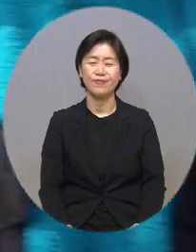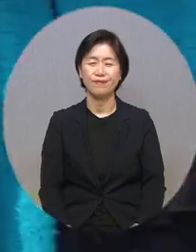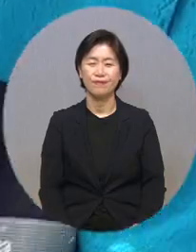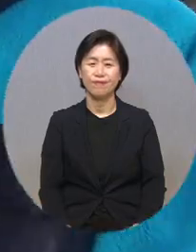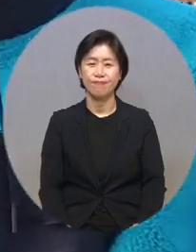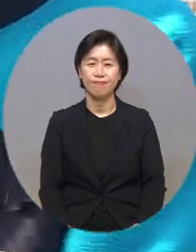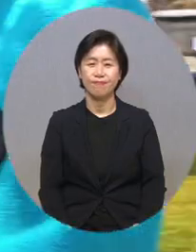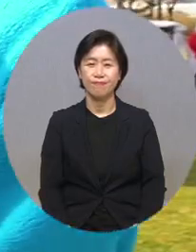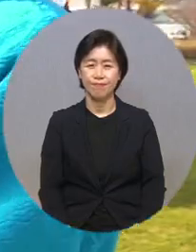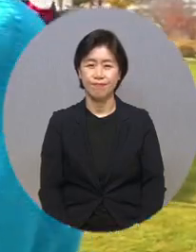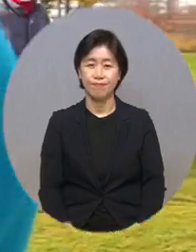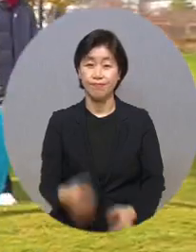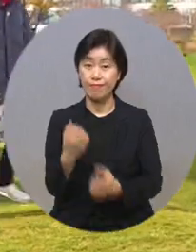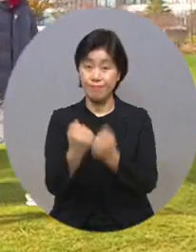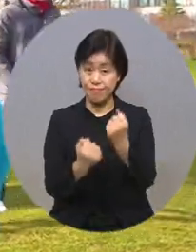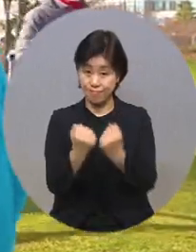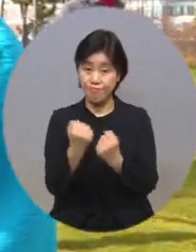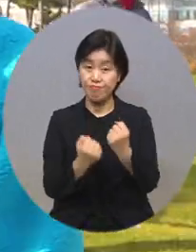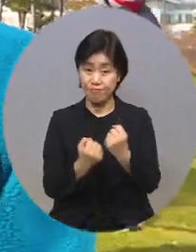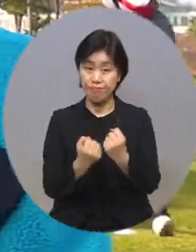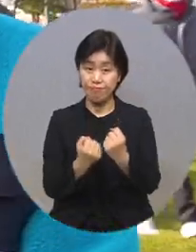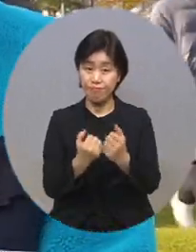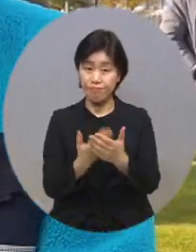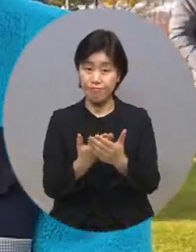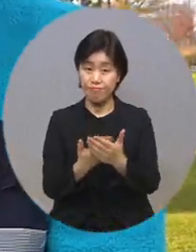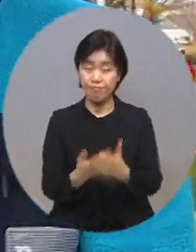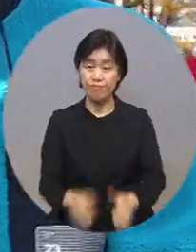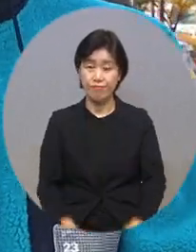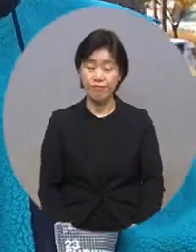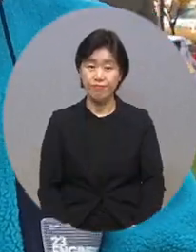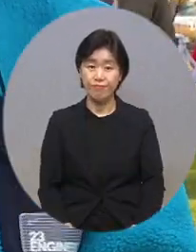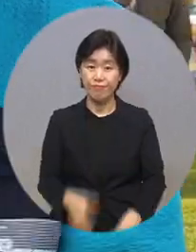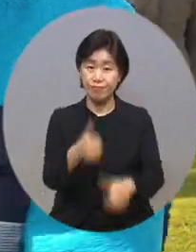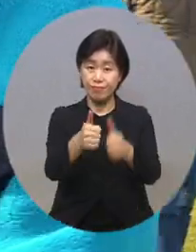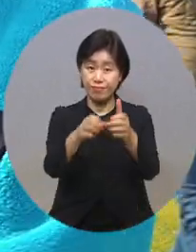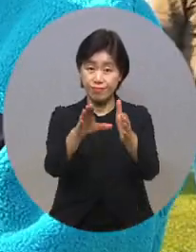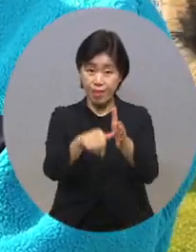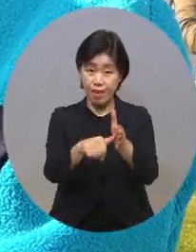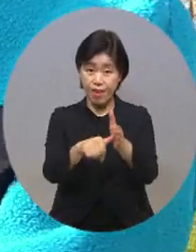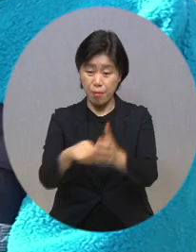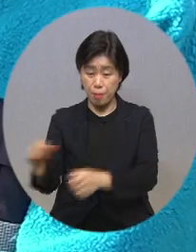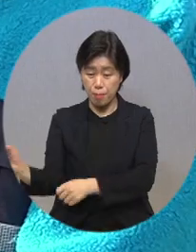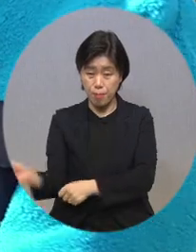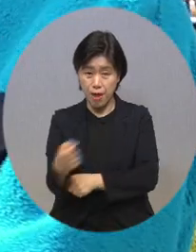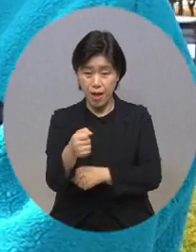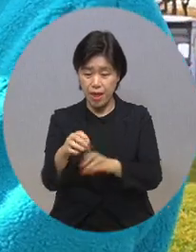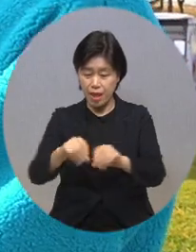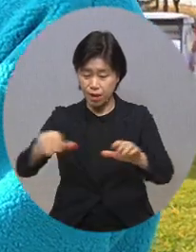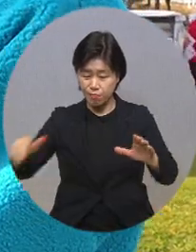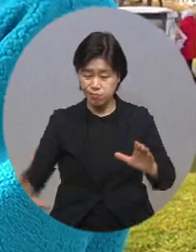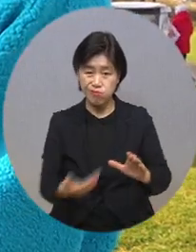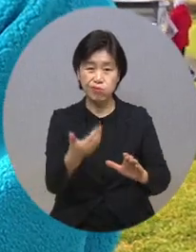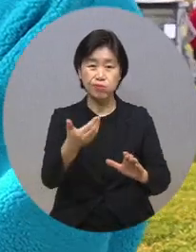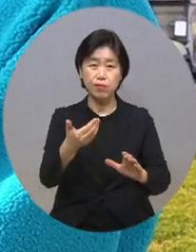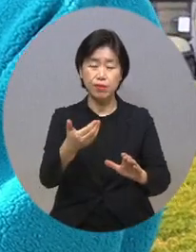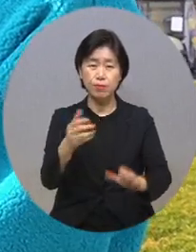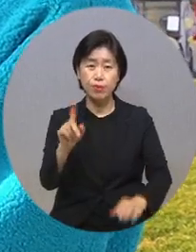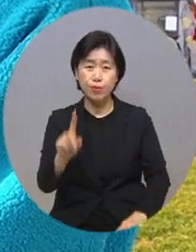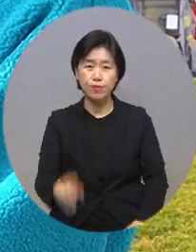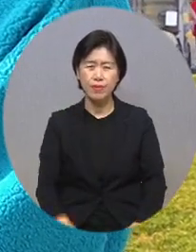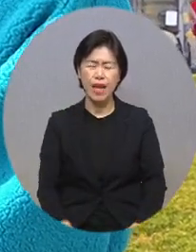자. 설명을 좀 듣고 싶은데 테스트 때 저렇게 치시는 분들도 종종 계시죠?